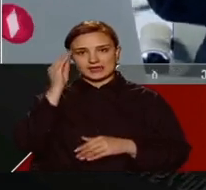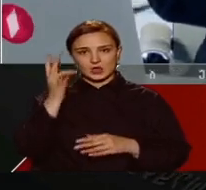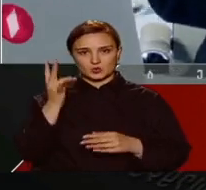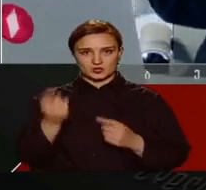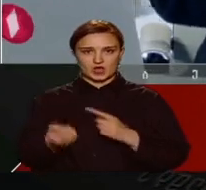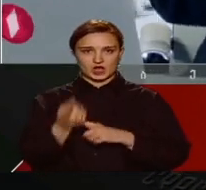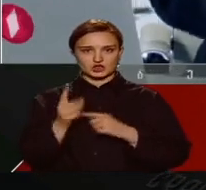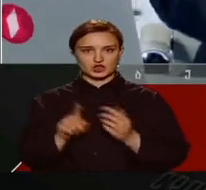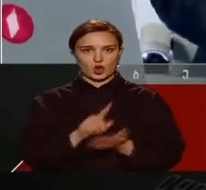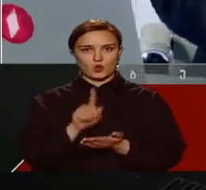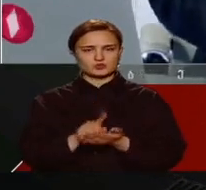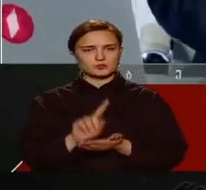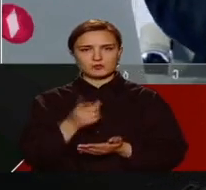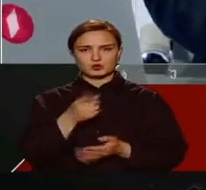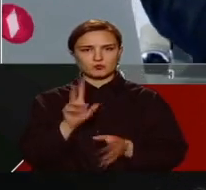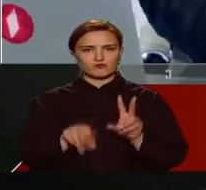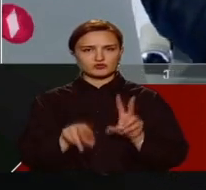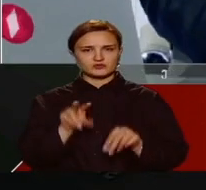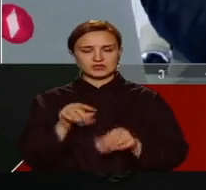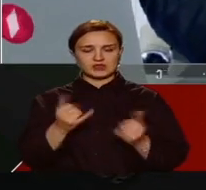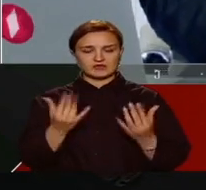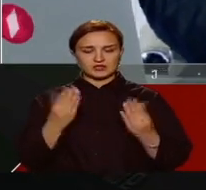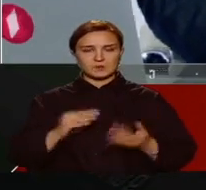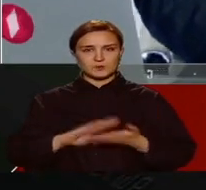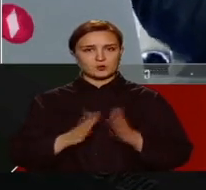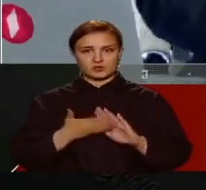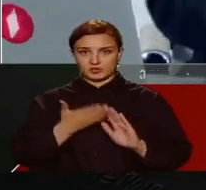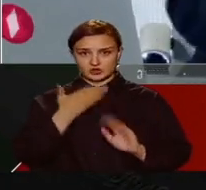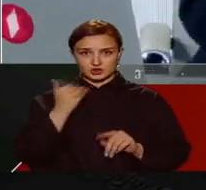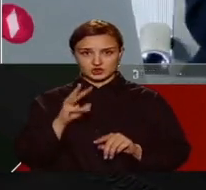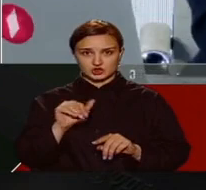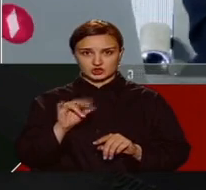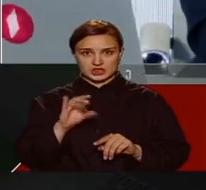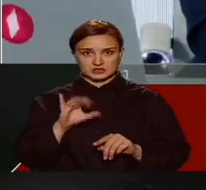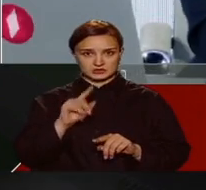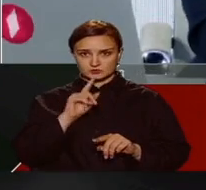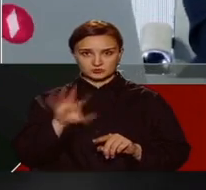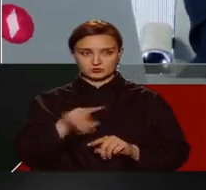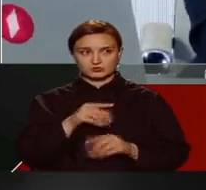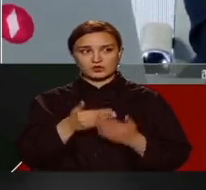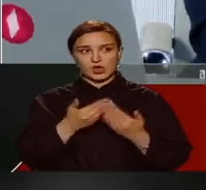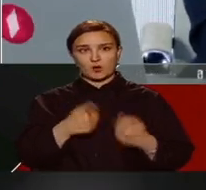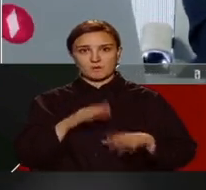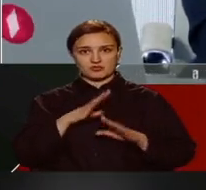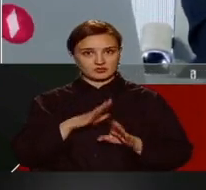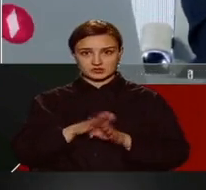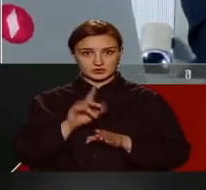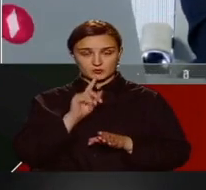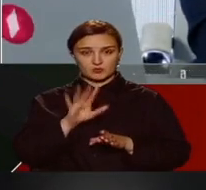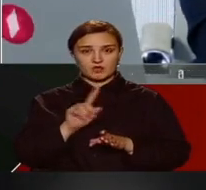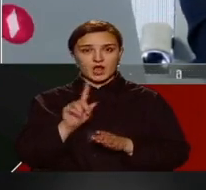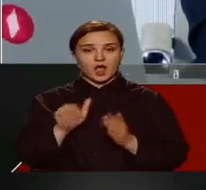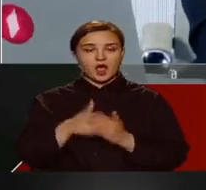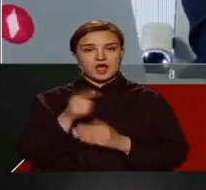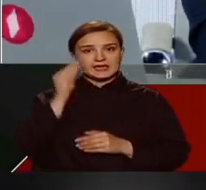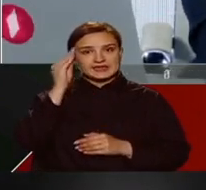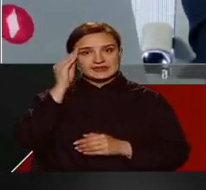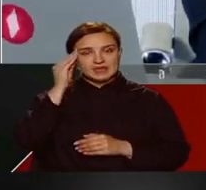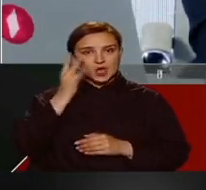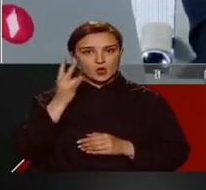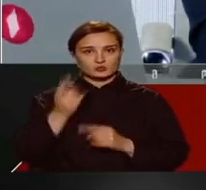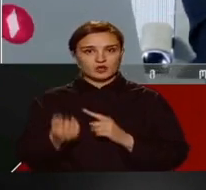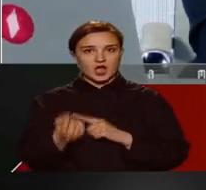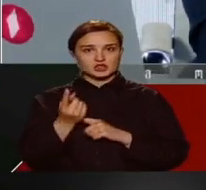აუცილებლობაზე. კონკრეტულად, რატომ თვლით, რომ დღევანდელ პირობებში არ არსებობს შანსი ევროკომისიის რეკომენდაციები შესრულდეს და რა ახალი იდეა შეიძლება